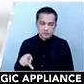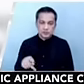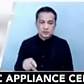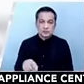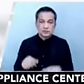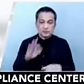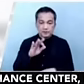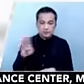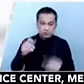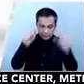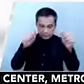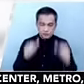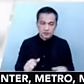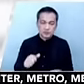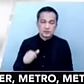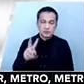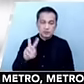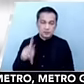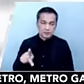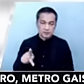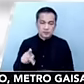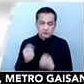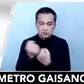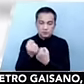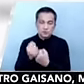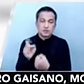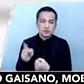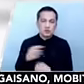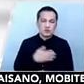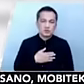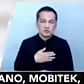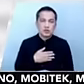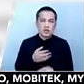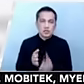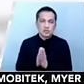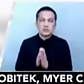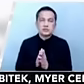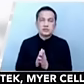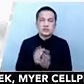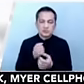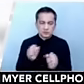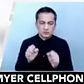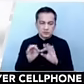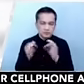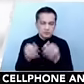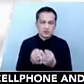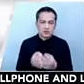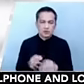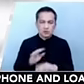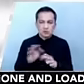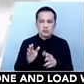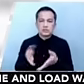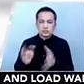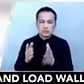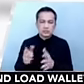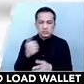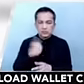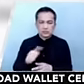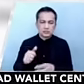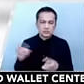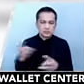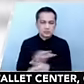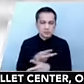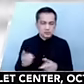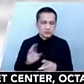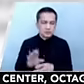mga taga-suporta na ang tanging hiling niya ay ang kaligtasan ng kanyang pamilya. Huwag daw sanang hayaan ang anumang karahasan sa kanila,